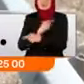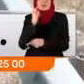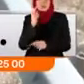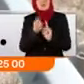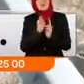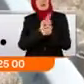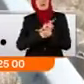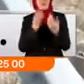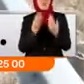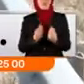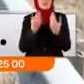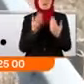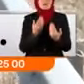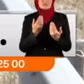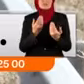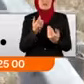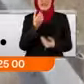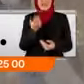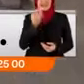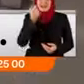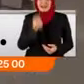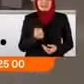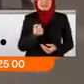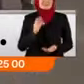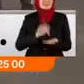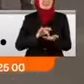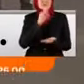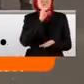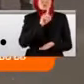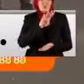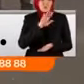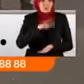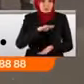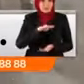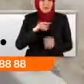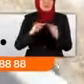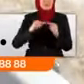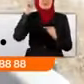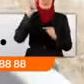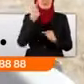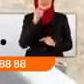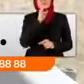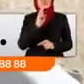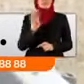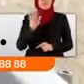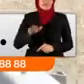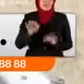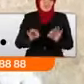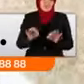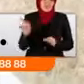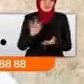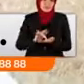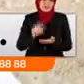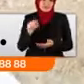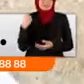mevcut uygulamada minimum ceza 314 lira iken sim ceza tutarı bin 340 lira düzenlemeyle hız limit